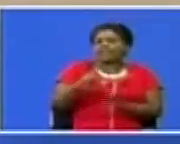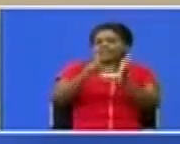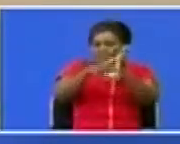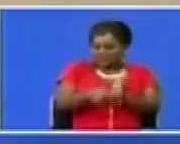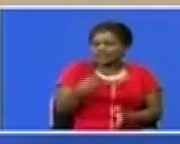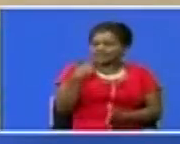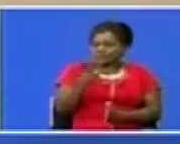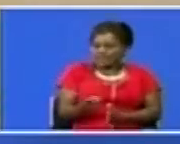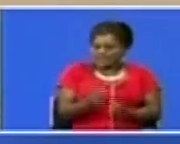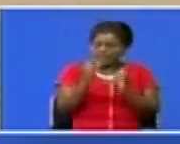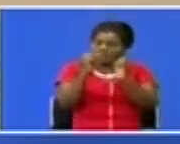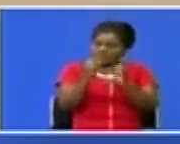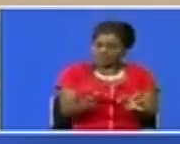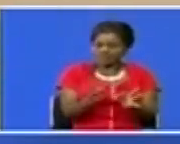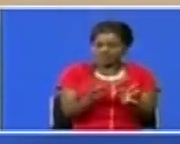iwapo tutakuwa